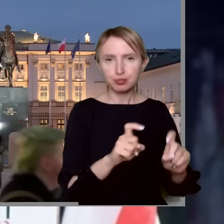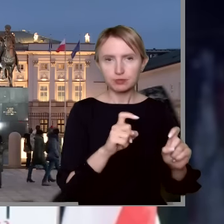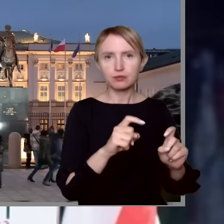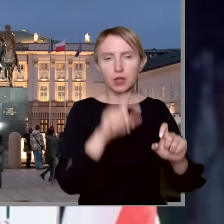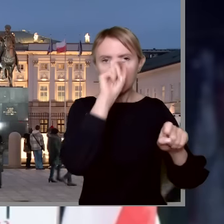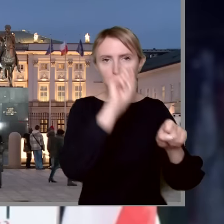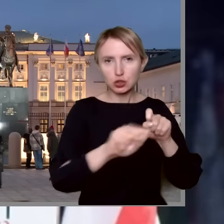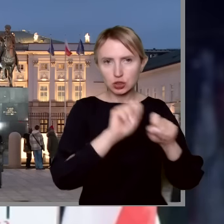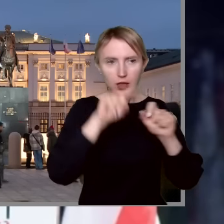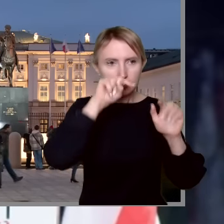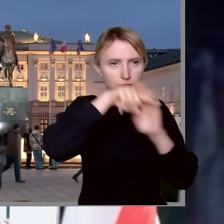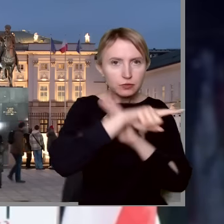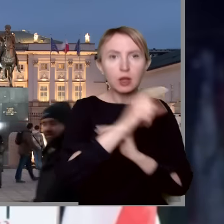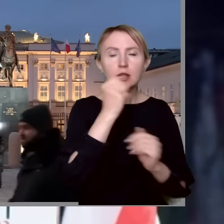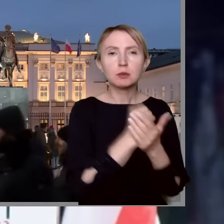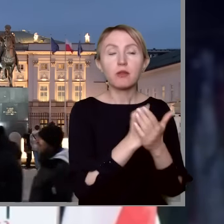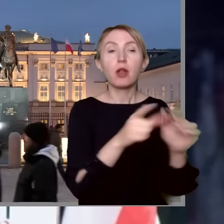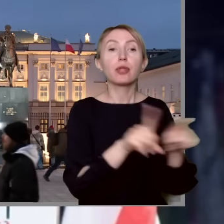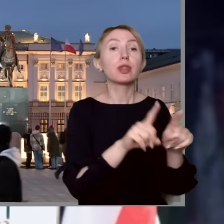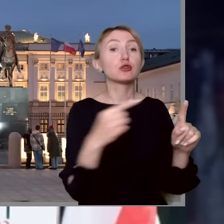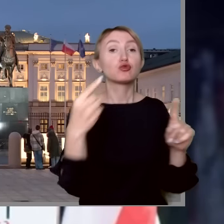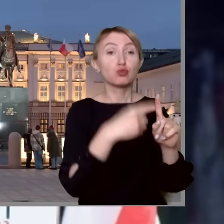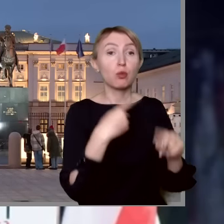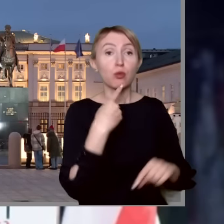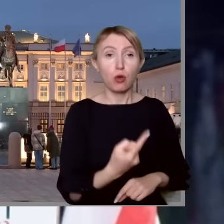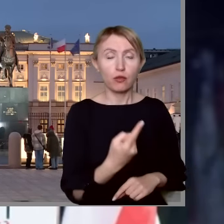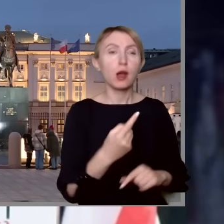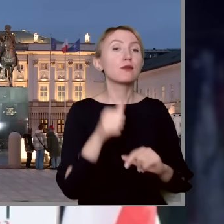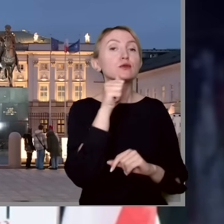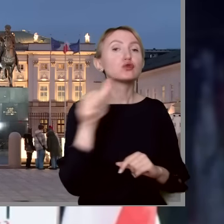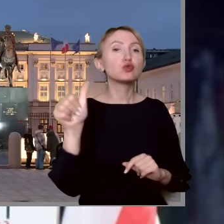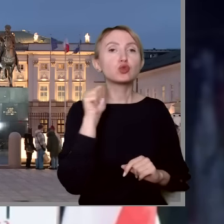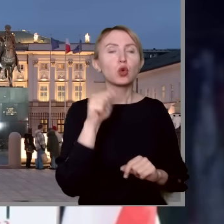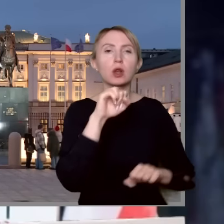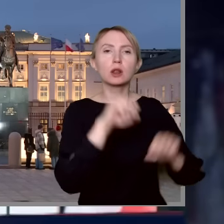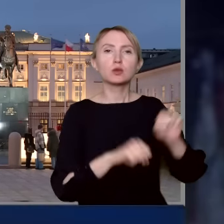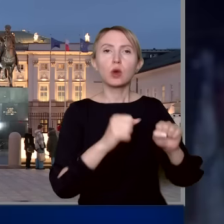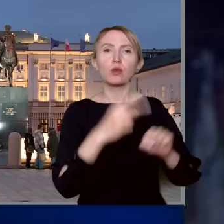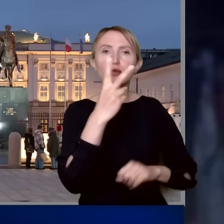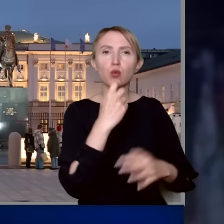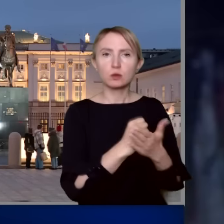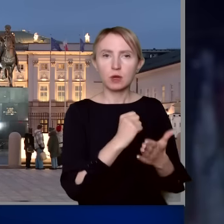sprawie. Dodatkowo dodam, że wczoraj sądy w dwóch sprawach